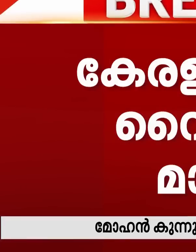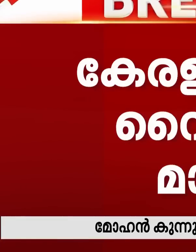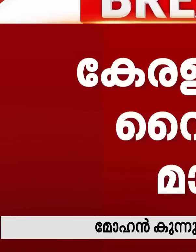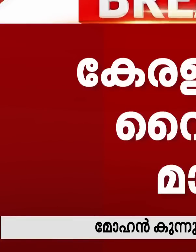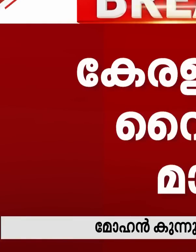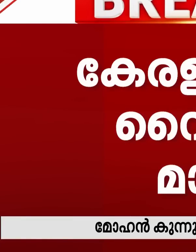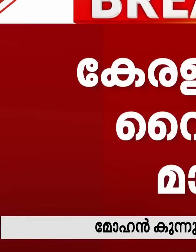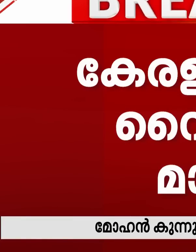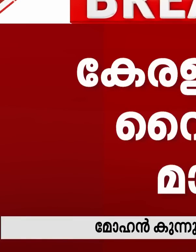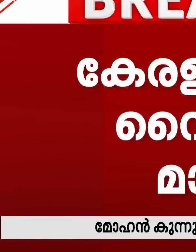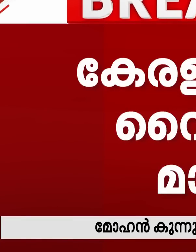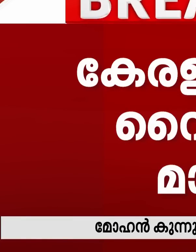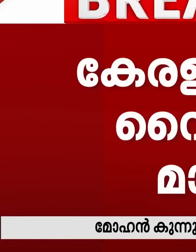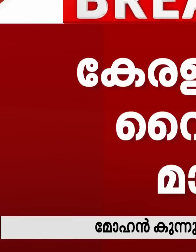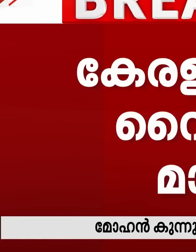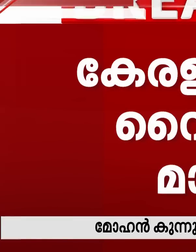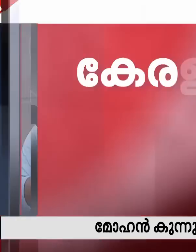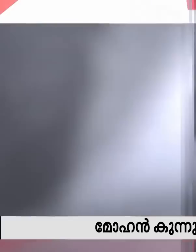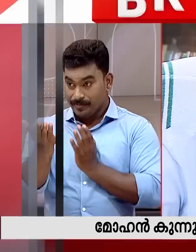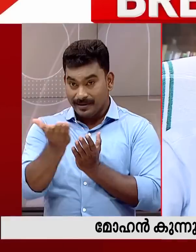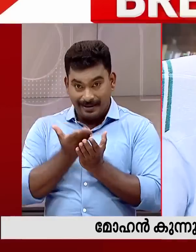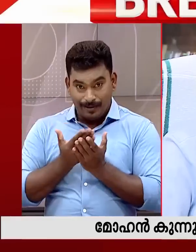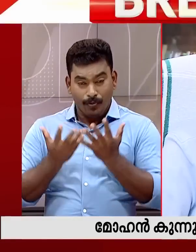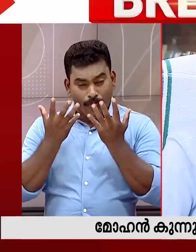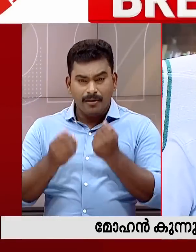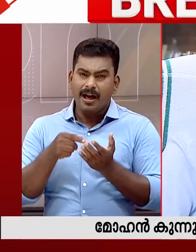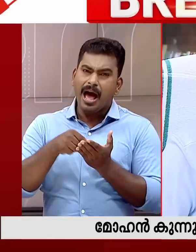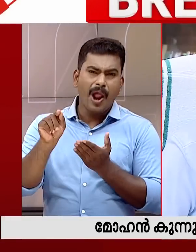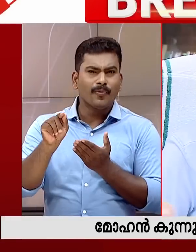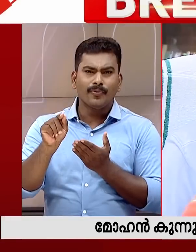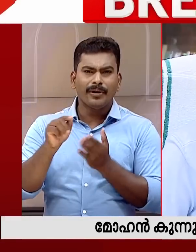ഈ MCOMന്റെ കാര്യം വിടും, ഇയാളെ പരീക്ഷ എഴുതാന്ന് വെച്ച് കഴിഞ്ഞാൽ നമുക്ക് അനുവദിക്കേണ്ടതേ ഉള്ളൂ.